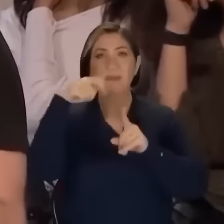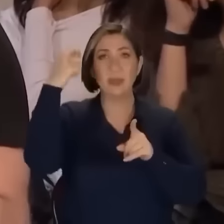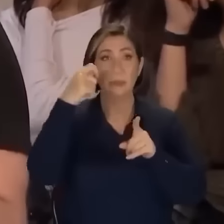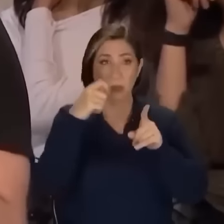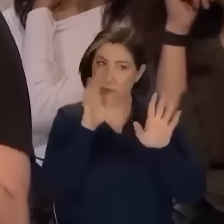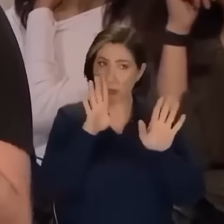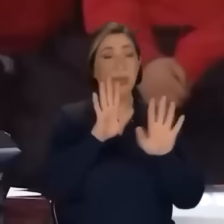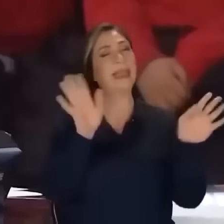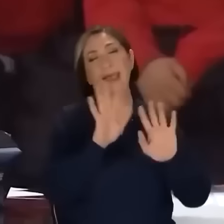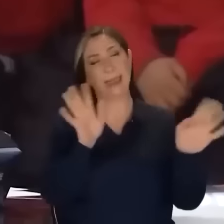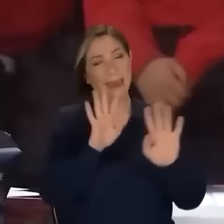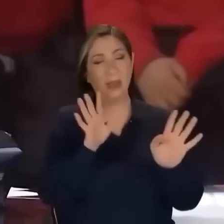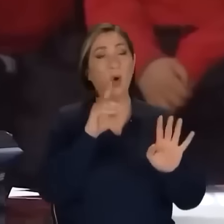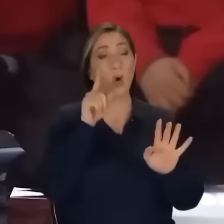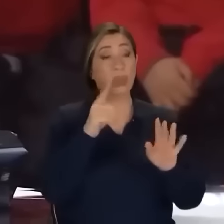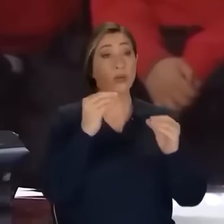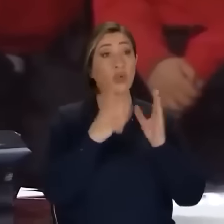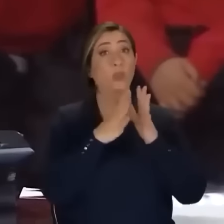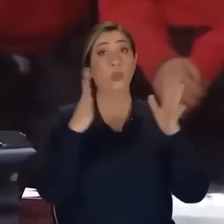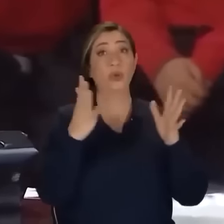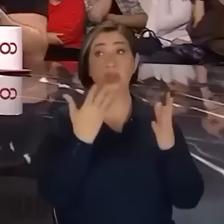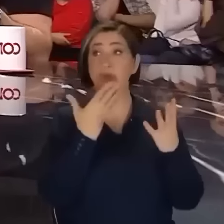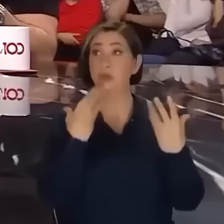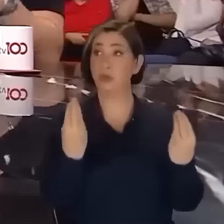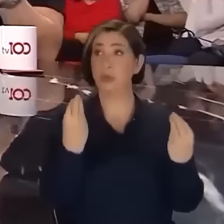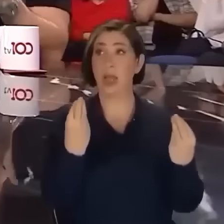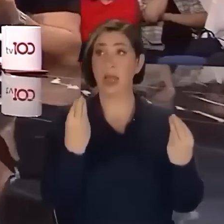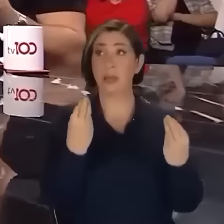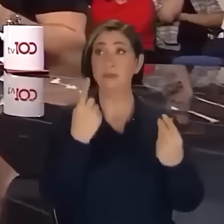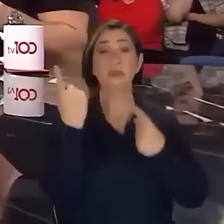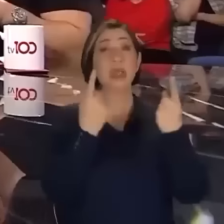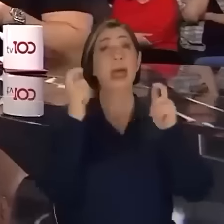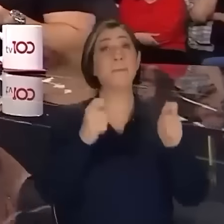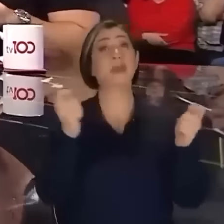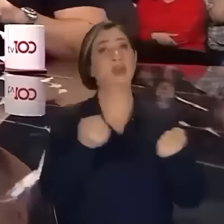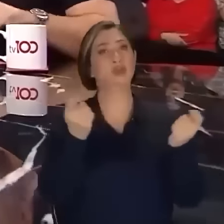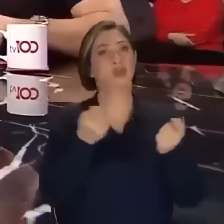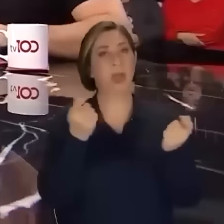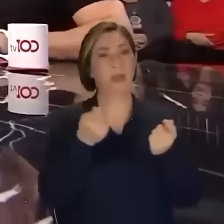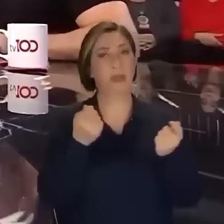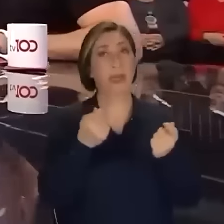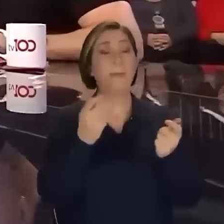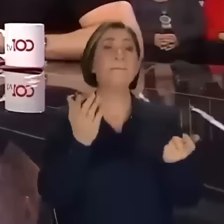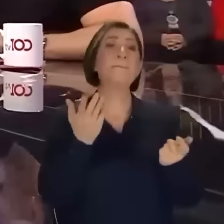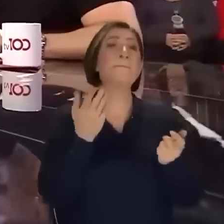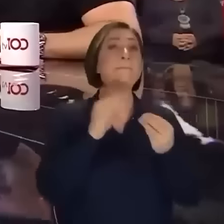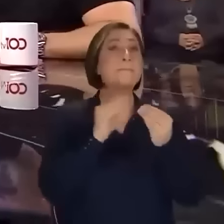değil Çünkü onlar da çok büyük ve şık güzel bir şeyler yapmaya çalışıyorlar